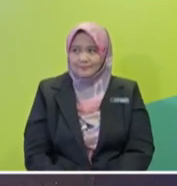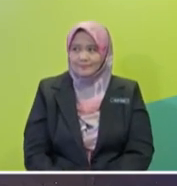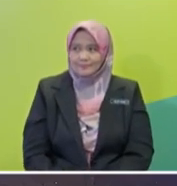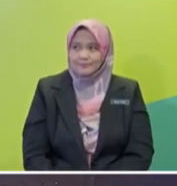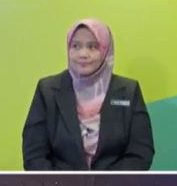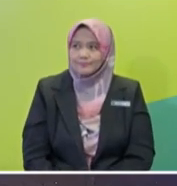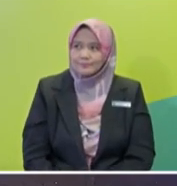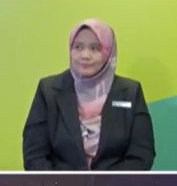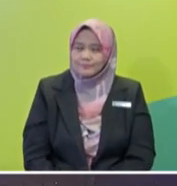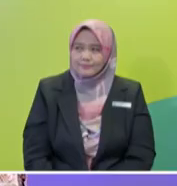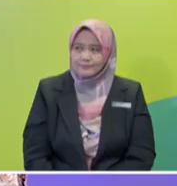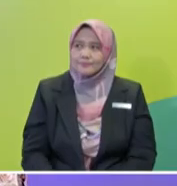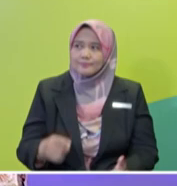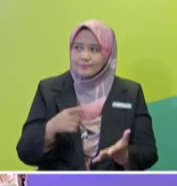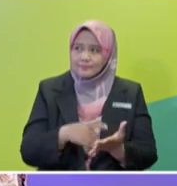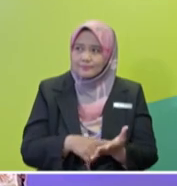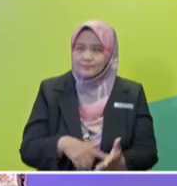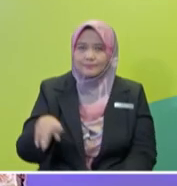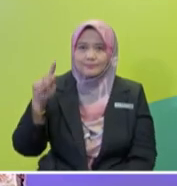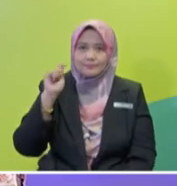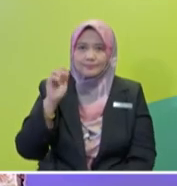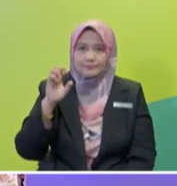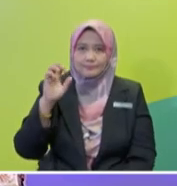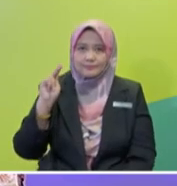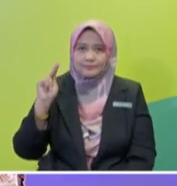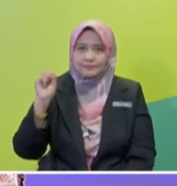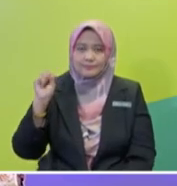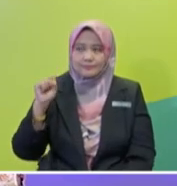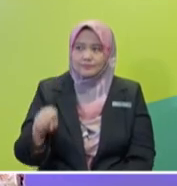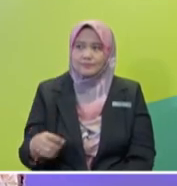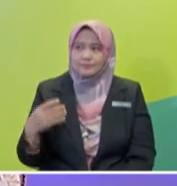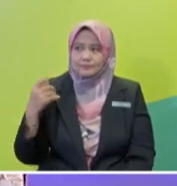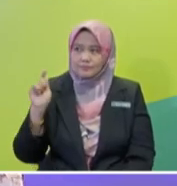itu kita ada pasangan dia kita lihat